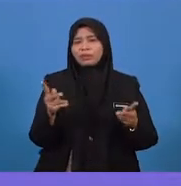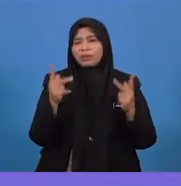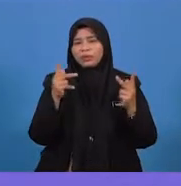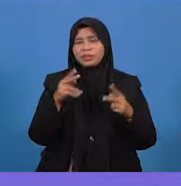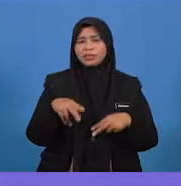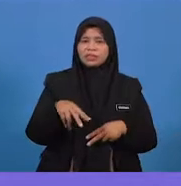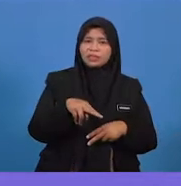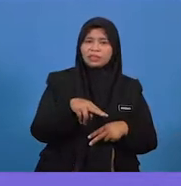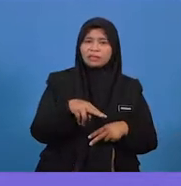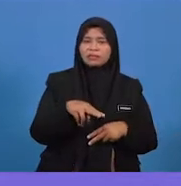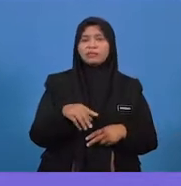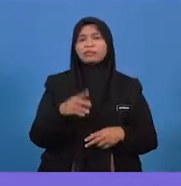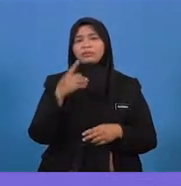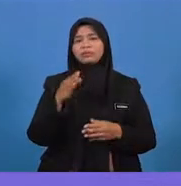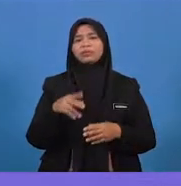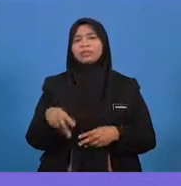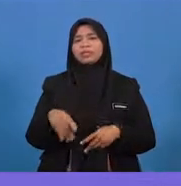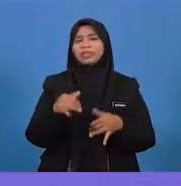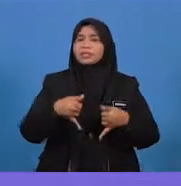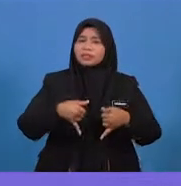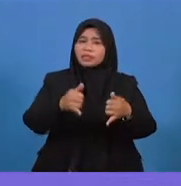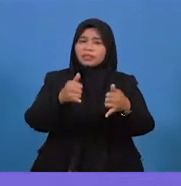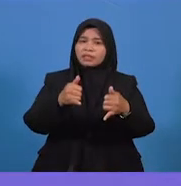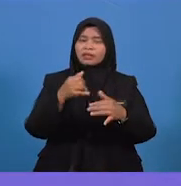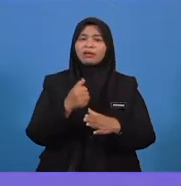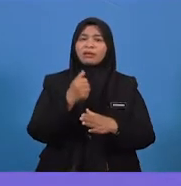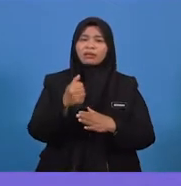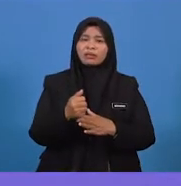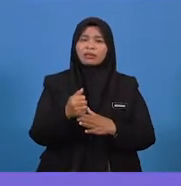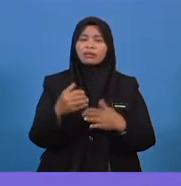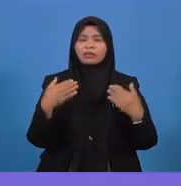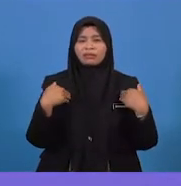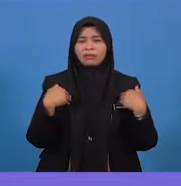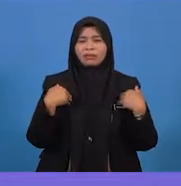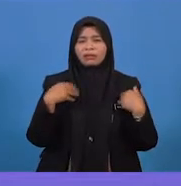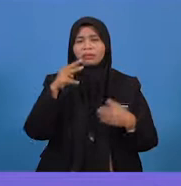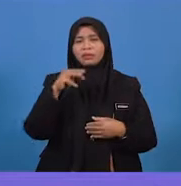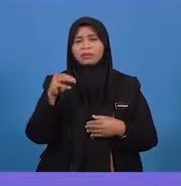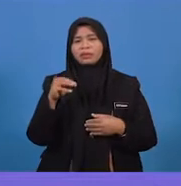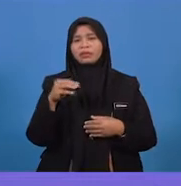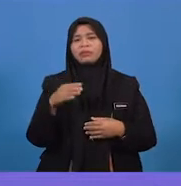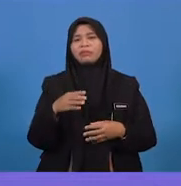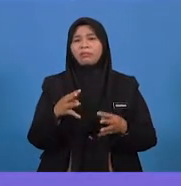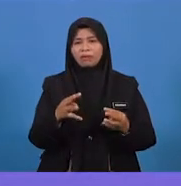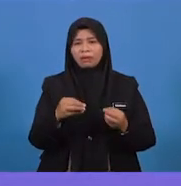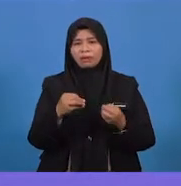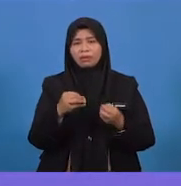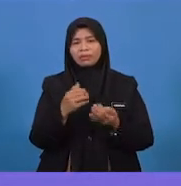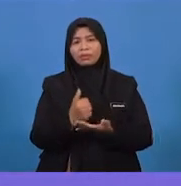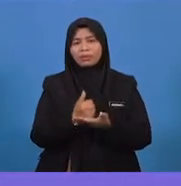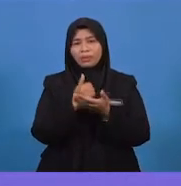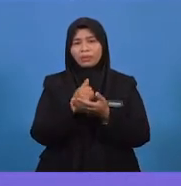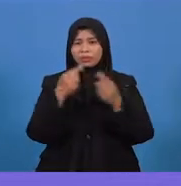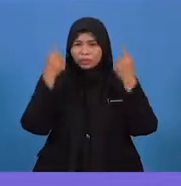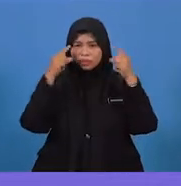untuk bergerak atau melintas jalan? Atau pernah tak murid-murid tergerak hati untuk menolong